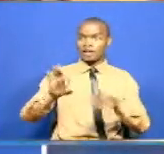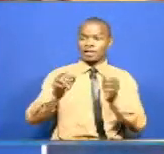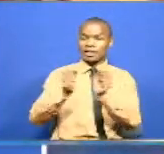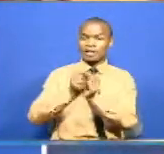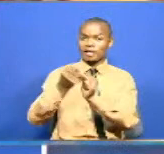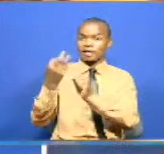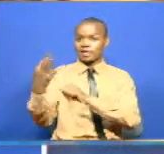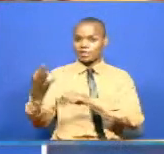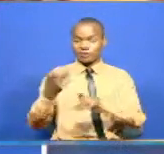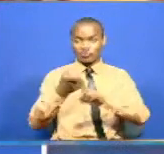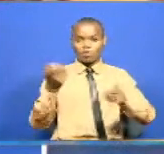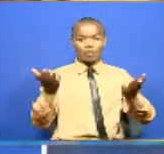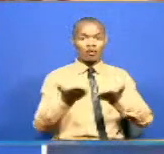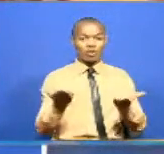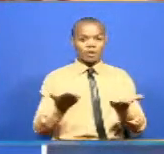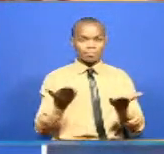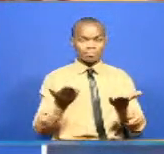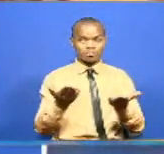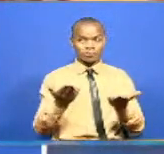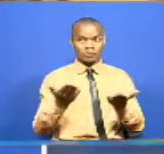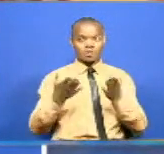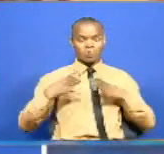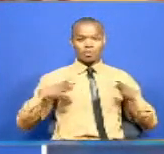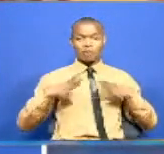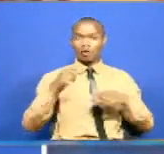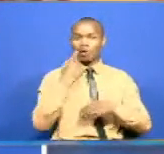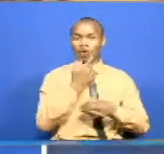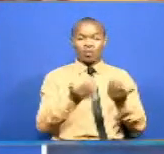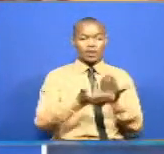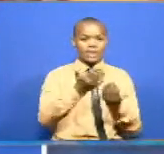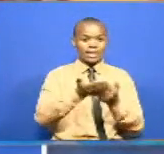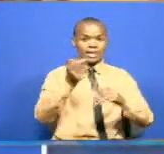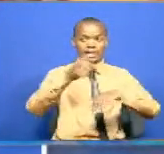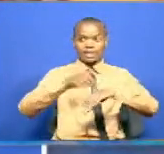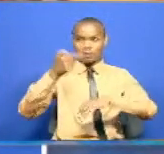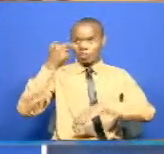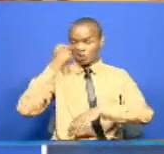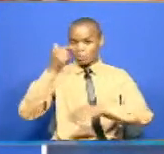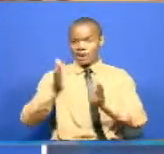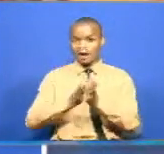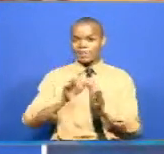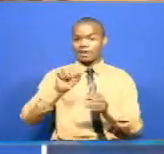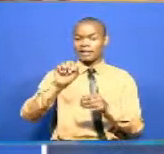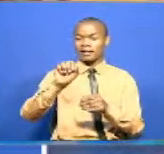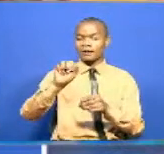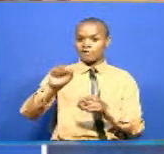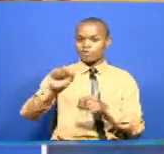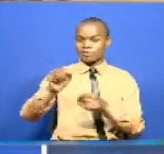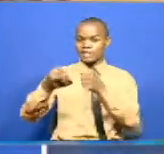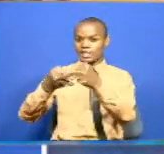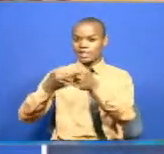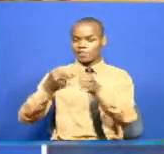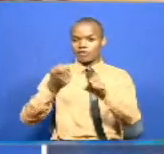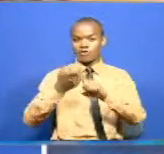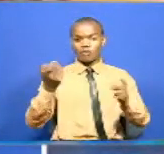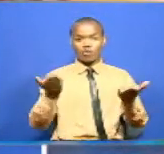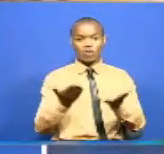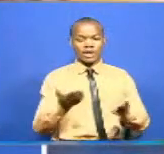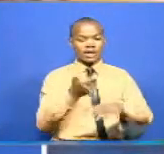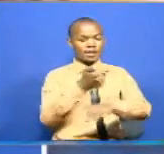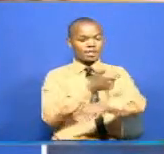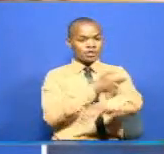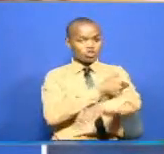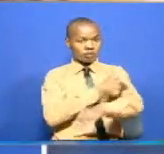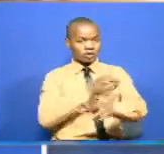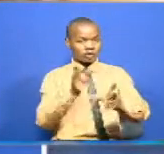313 kutoka miongoni mwa wale waliokuwa wakipokea matibabu nyumbani na 58 kutoka hospitali mbalimbali. Jumla